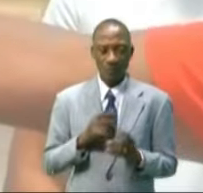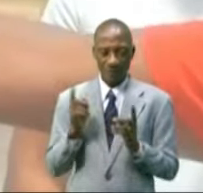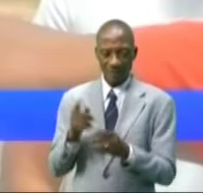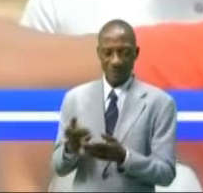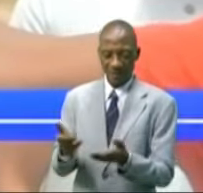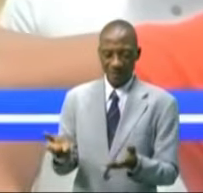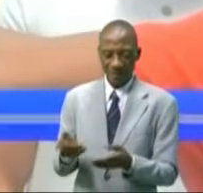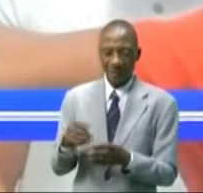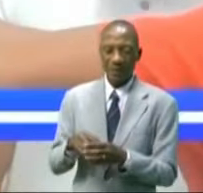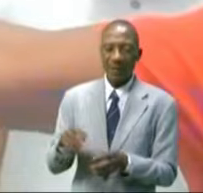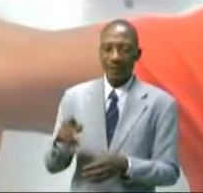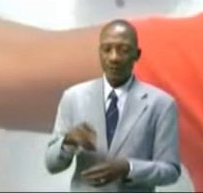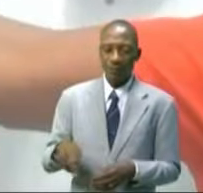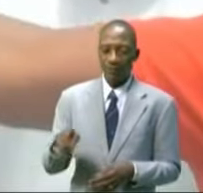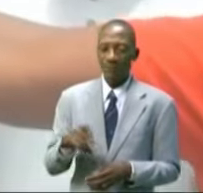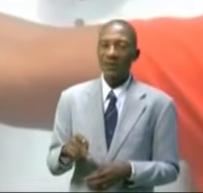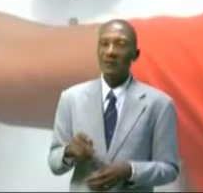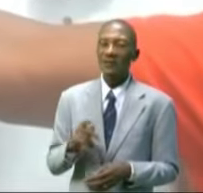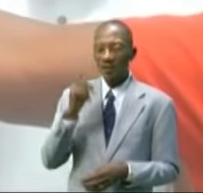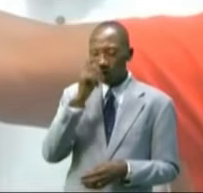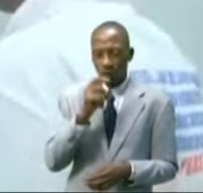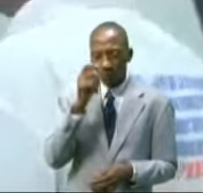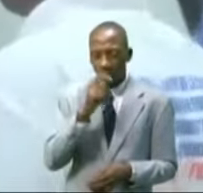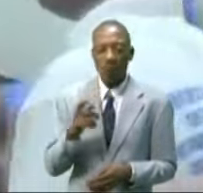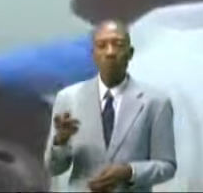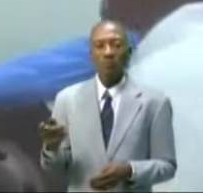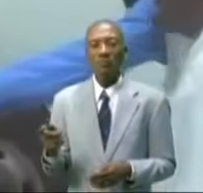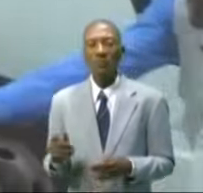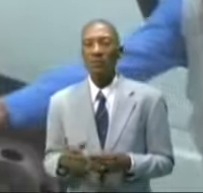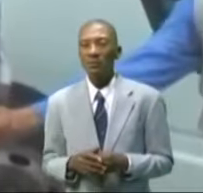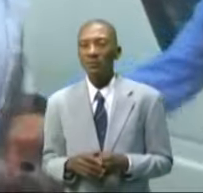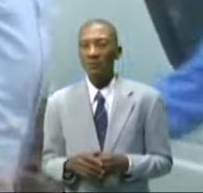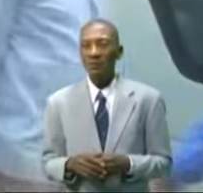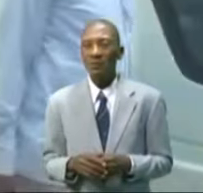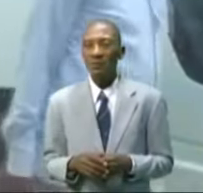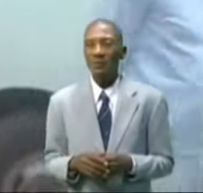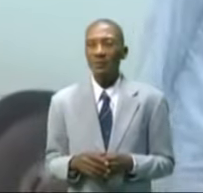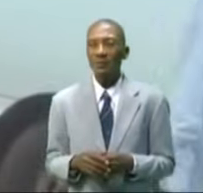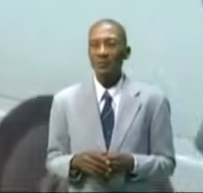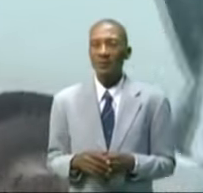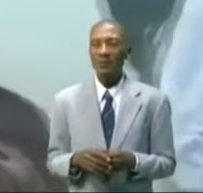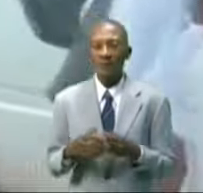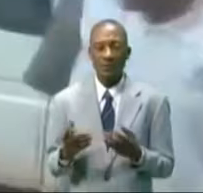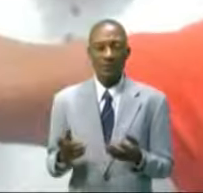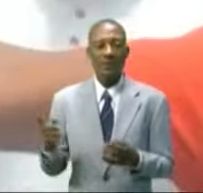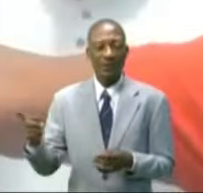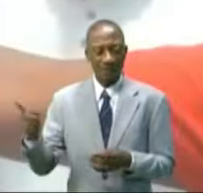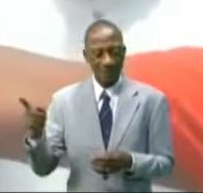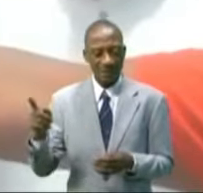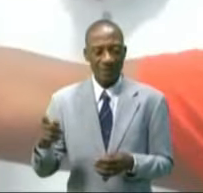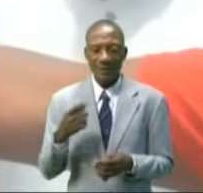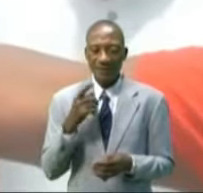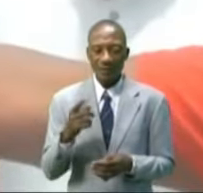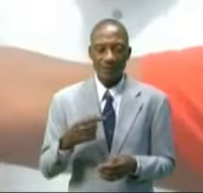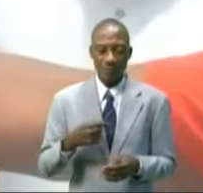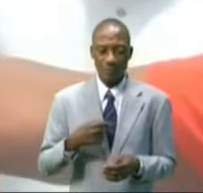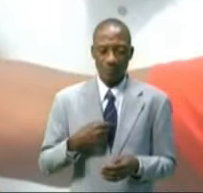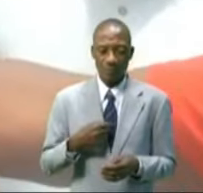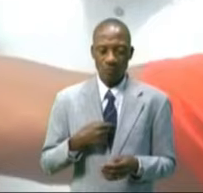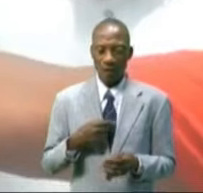Et que parmi les médecins recrutés, notre ticket s'y retrouve. Je suis accompagné de mon